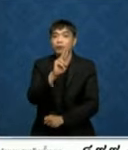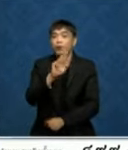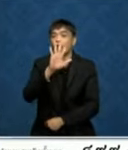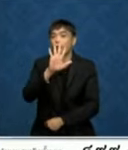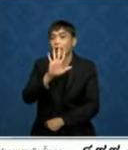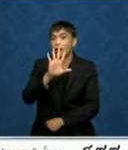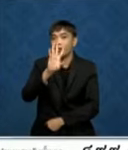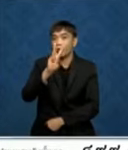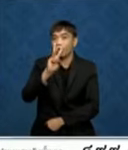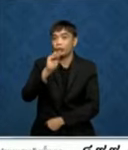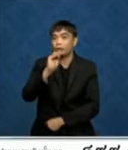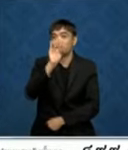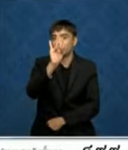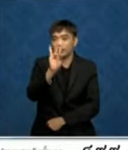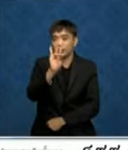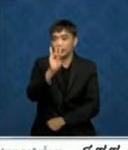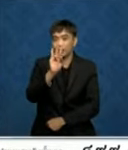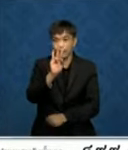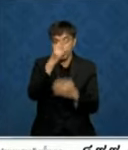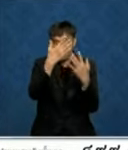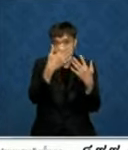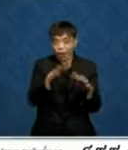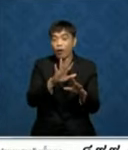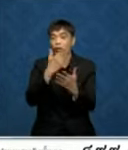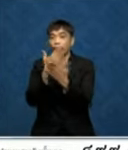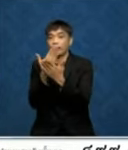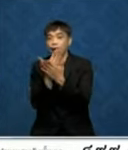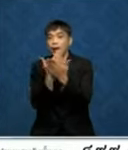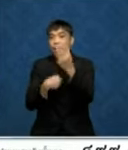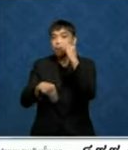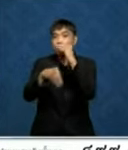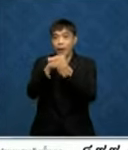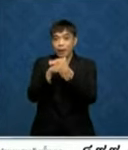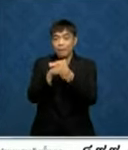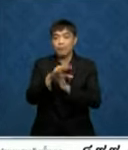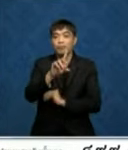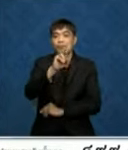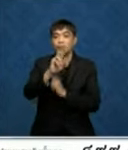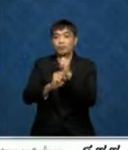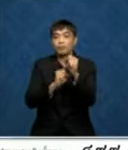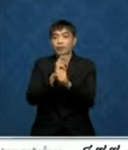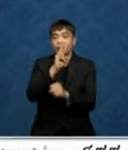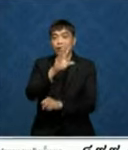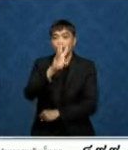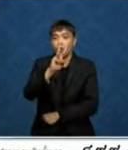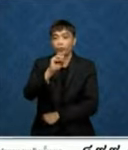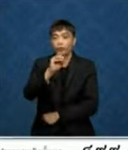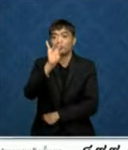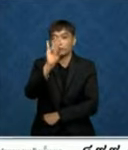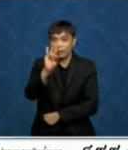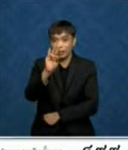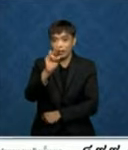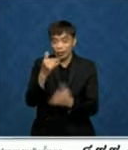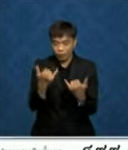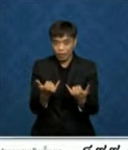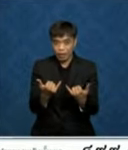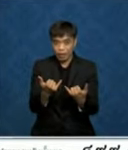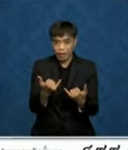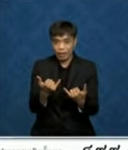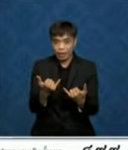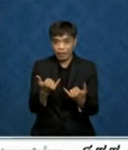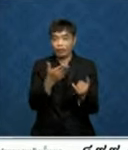ปี2567และงบประมาณรายจ่ายเพิ่มเติมประจำปีงบประมาณปี2567ที่พวกเรากำลังพิจารณาให้